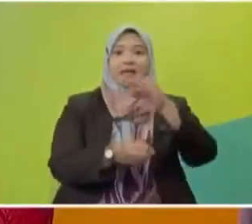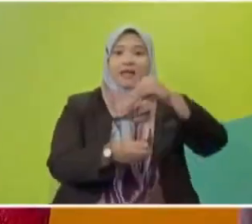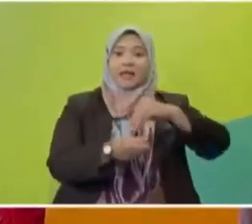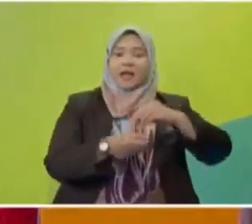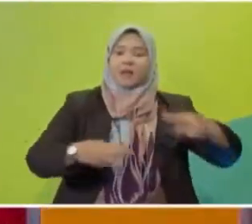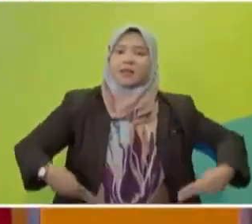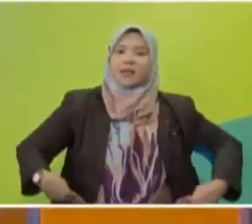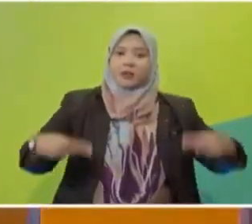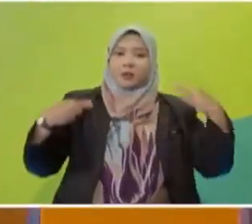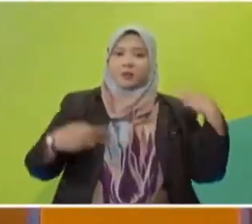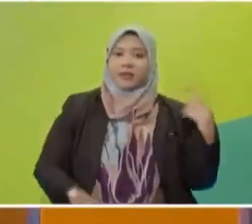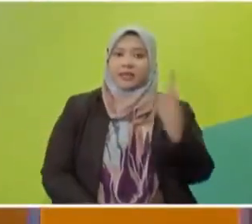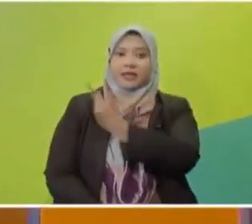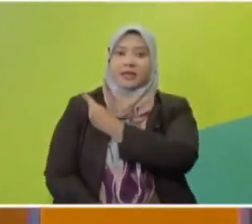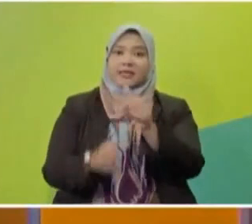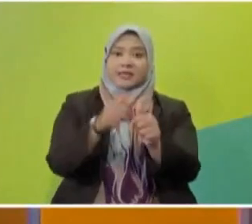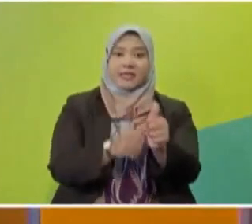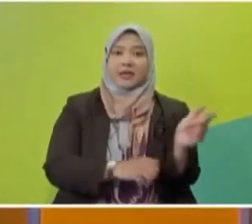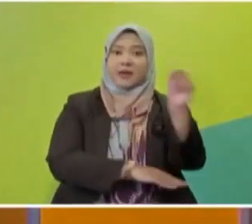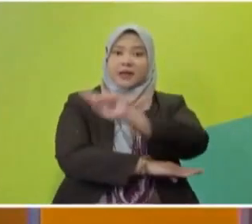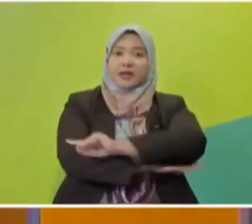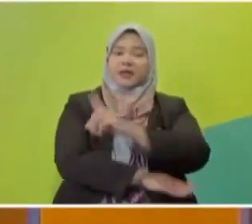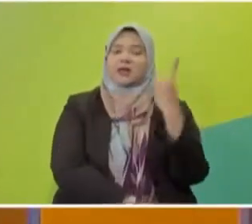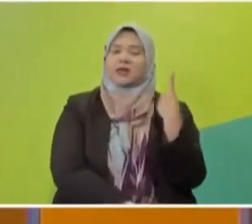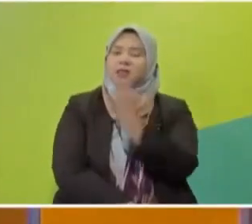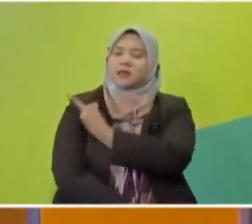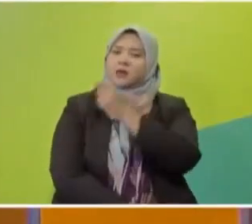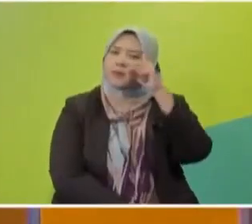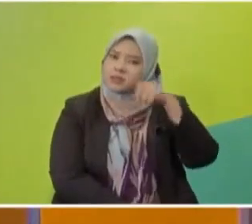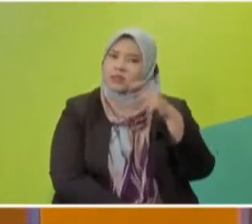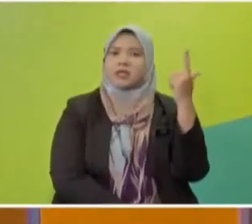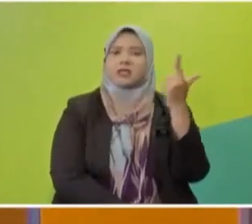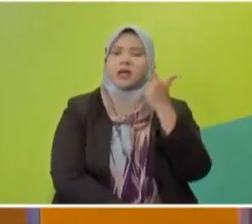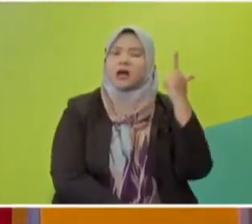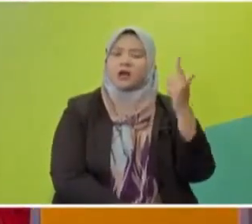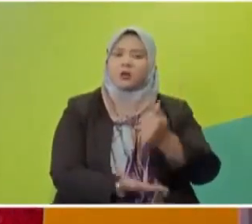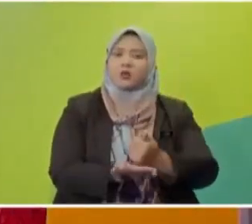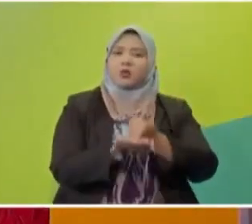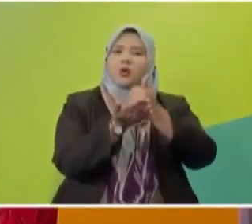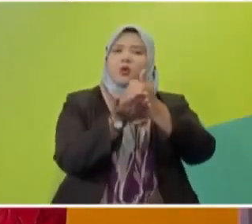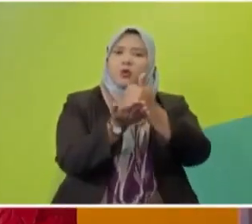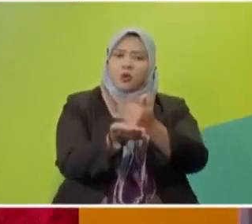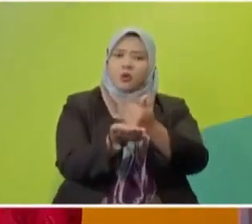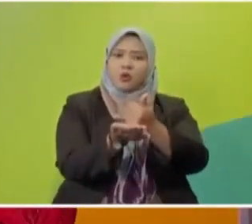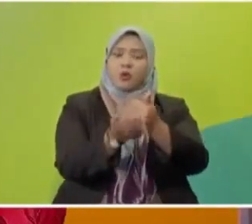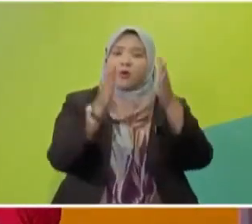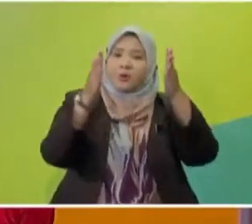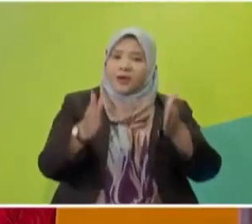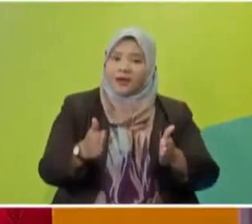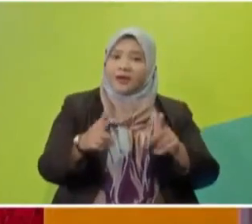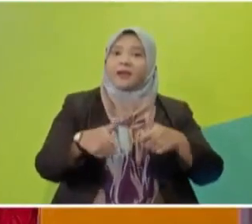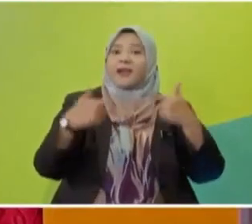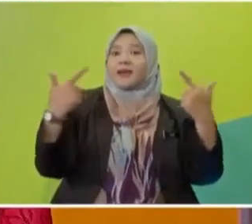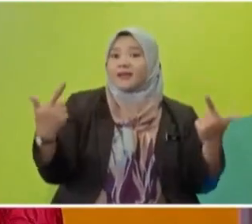mesti saling bantu-membantu antara satu sama lain. Ya, cikgu. Fizi, bagaimana